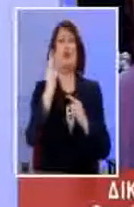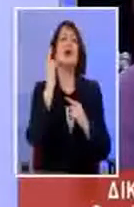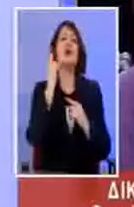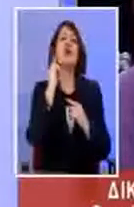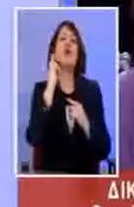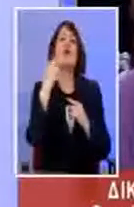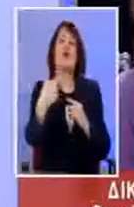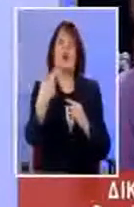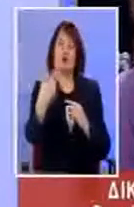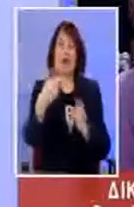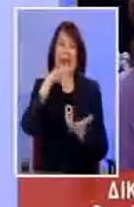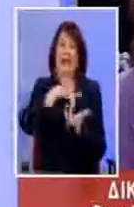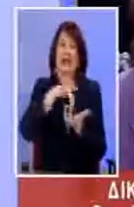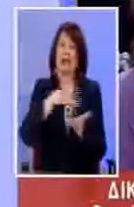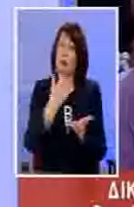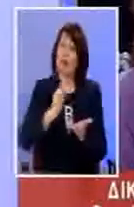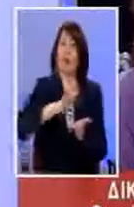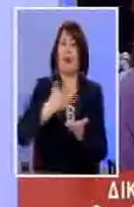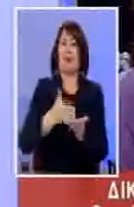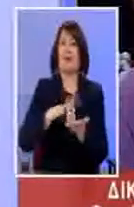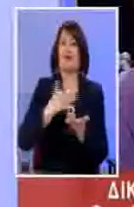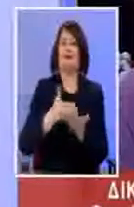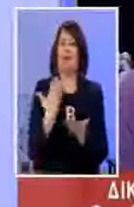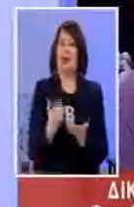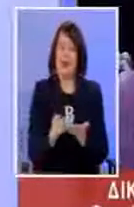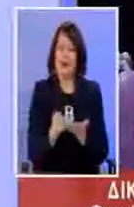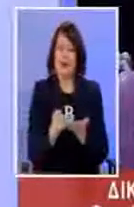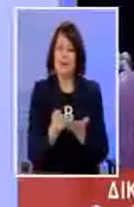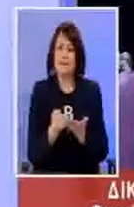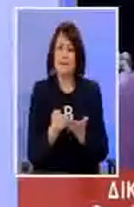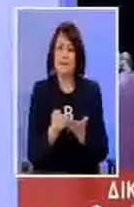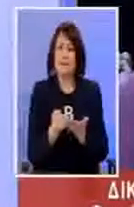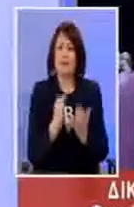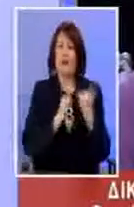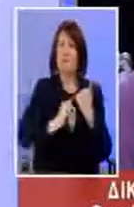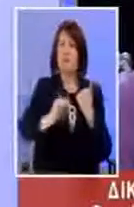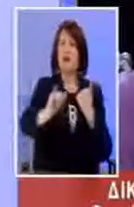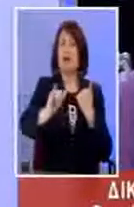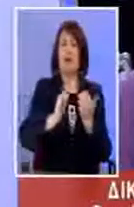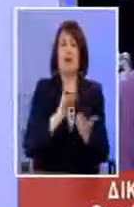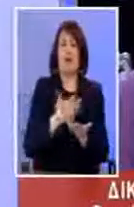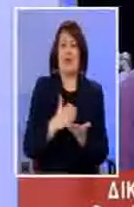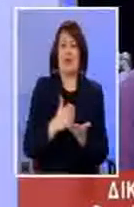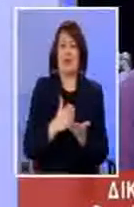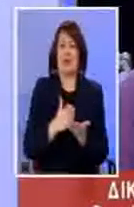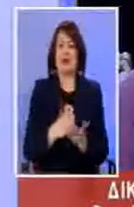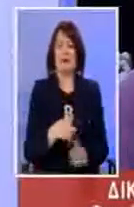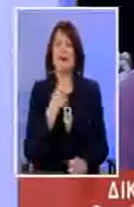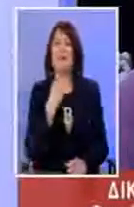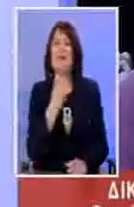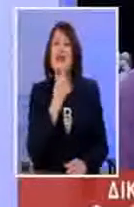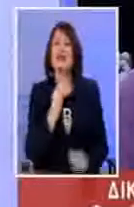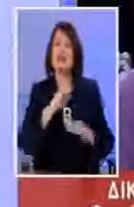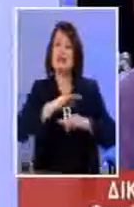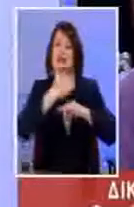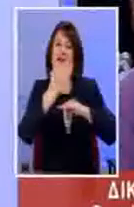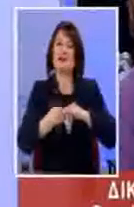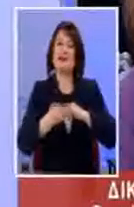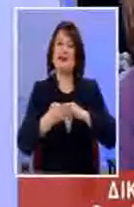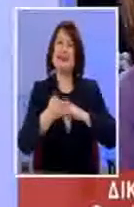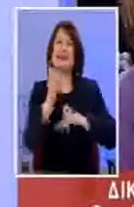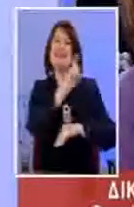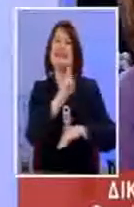για να καλύψουμε αυτή την ανάγκη και θα γίνεται η διερμηνία εξ αποστάσεως. Θυμίζει Skype όλο αυτό που περιγράφεις.